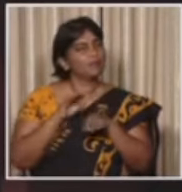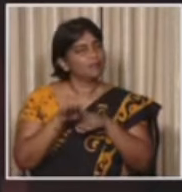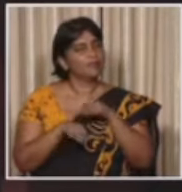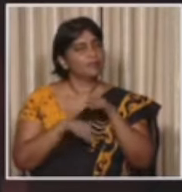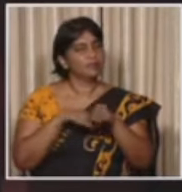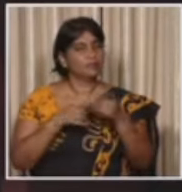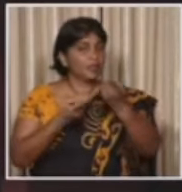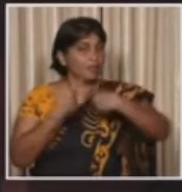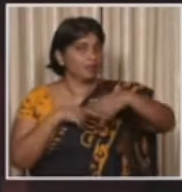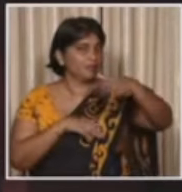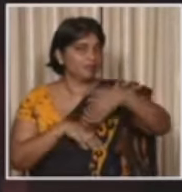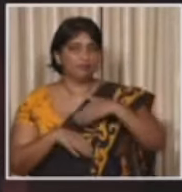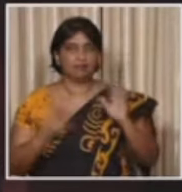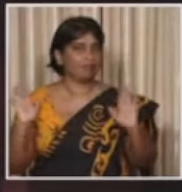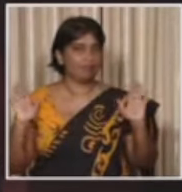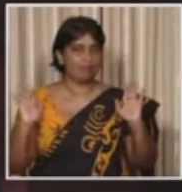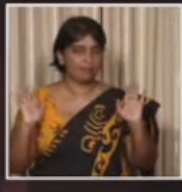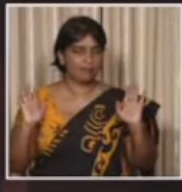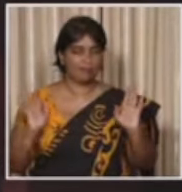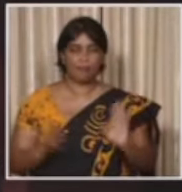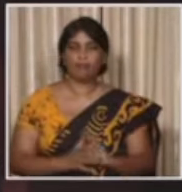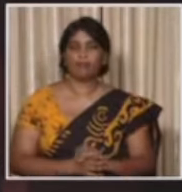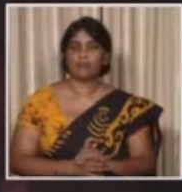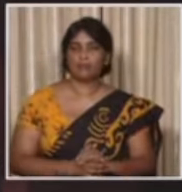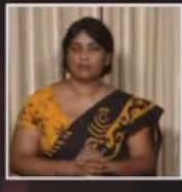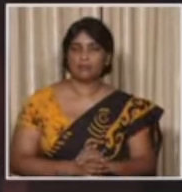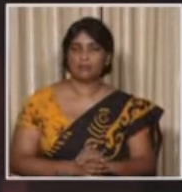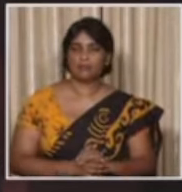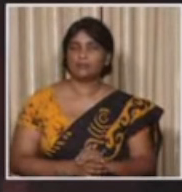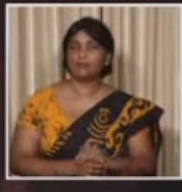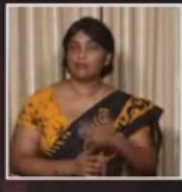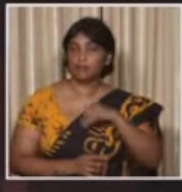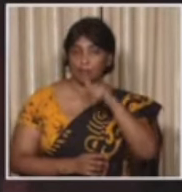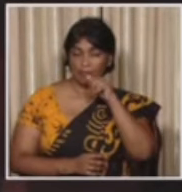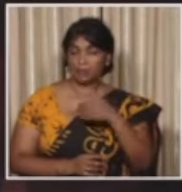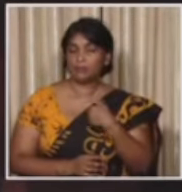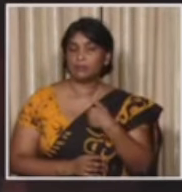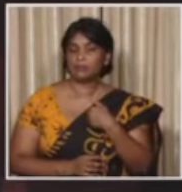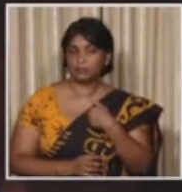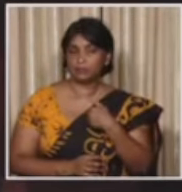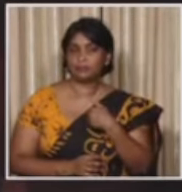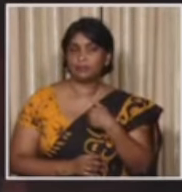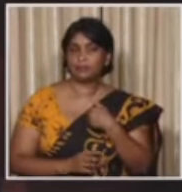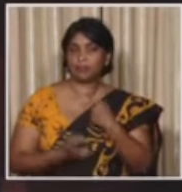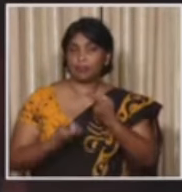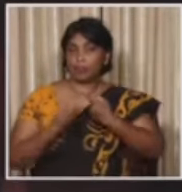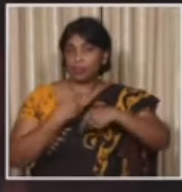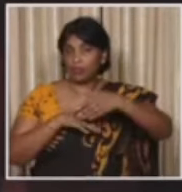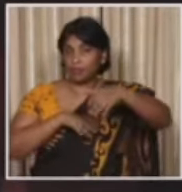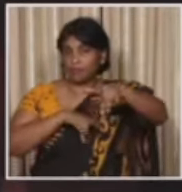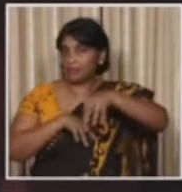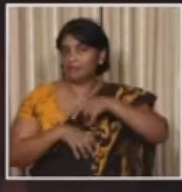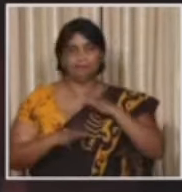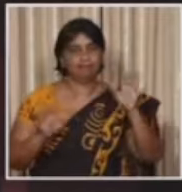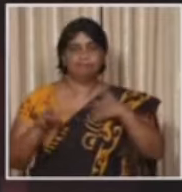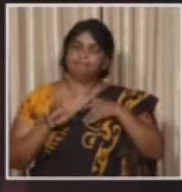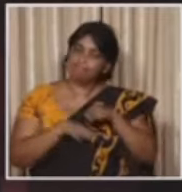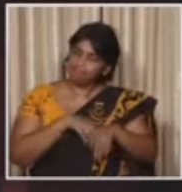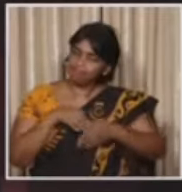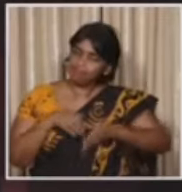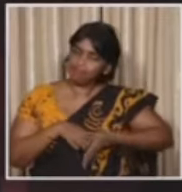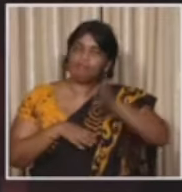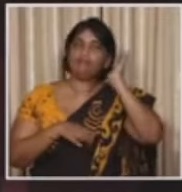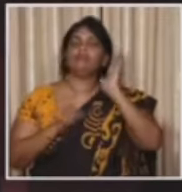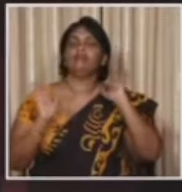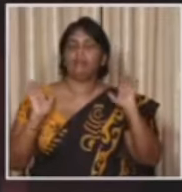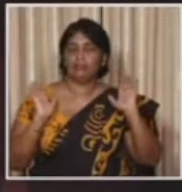මම සෙමෙන් ගමන් කරත් මම හැබැයි ආපස්සට ගමන් කරන්නේ. මෙන්න